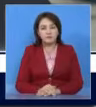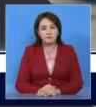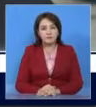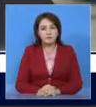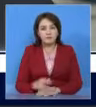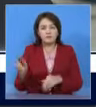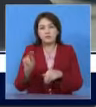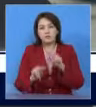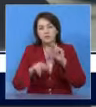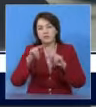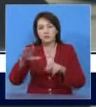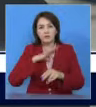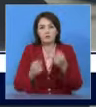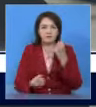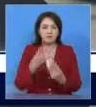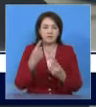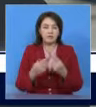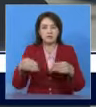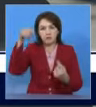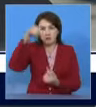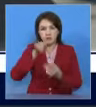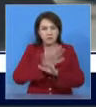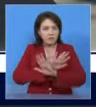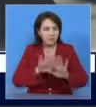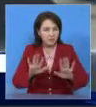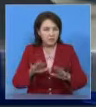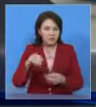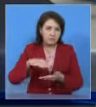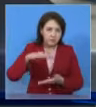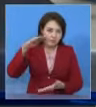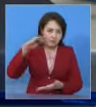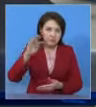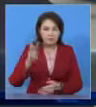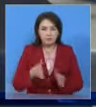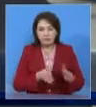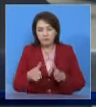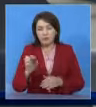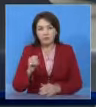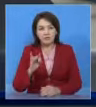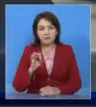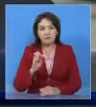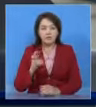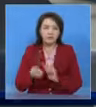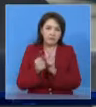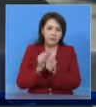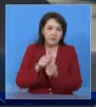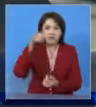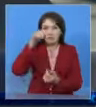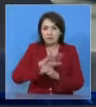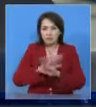при строительстве было выявлено несоответствие толщины асфальтобетонного покрытия,